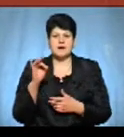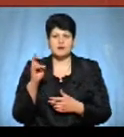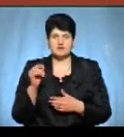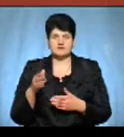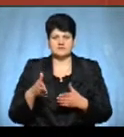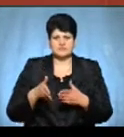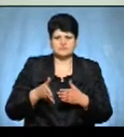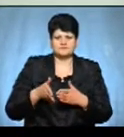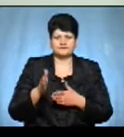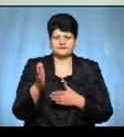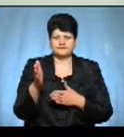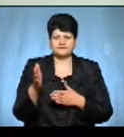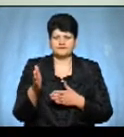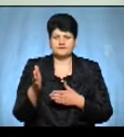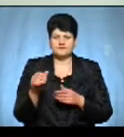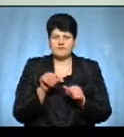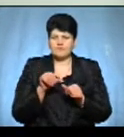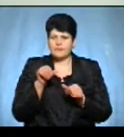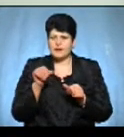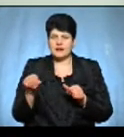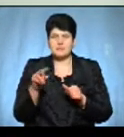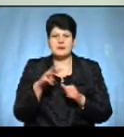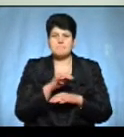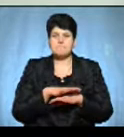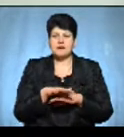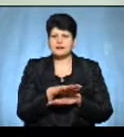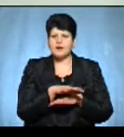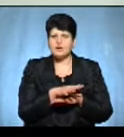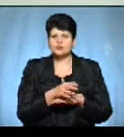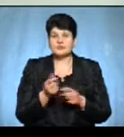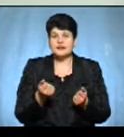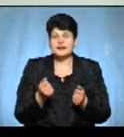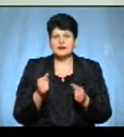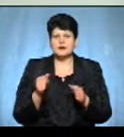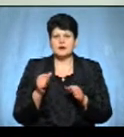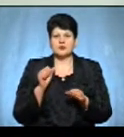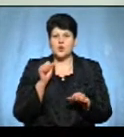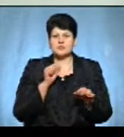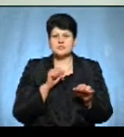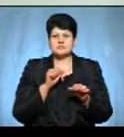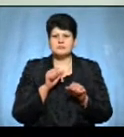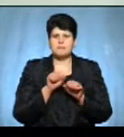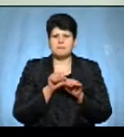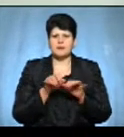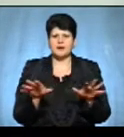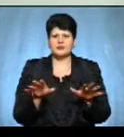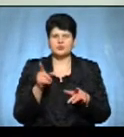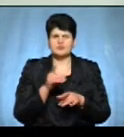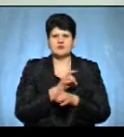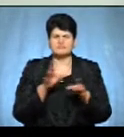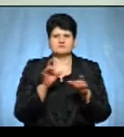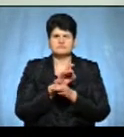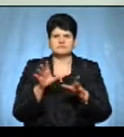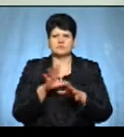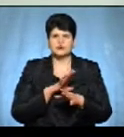вдало відрізали від Майдану. І, м'яко кажучи, розбили, вже тоді вибухали